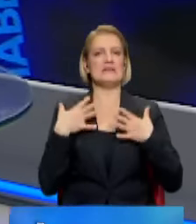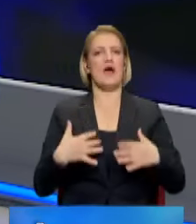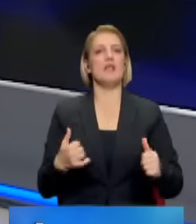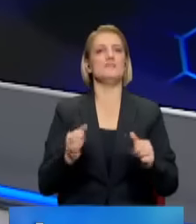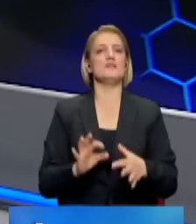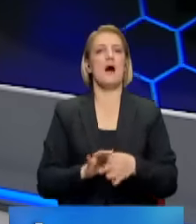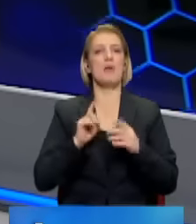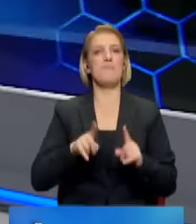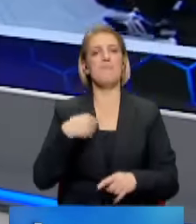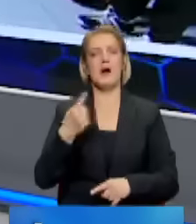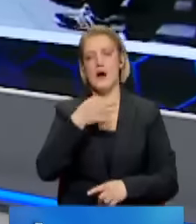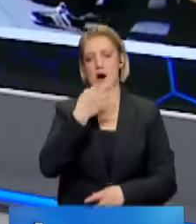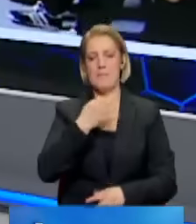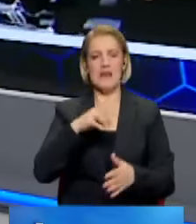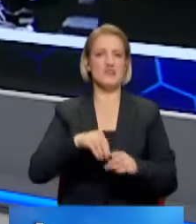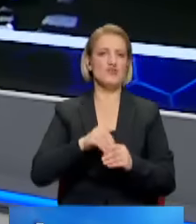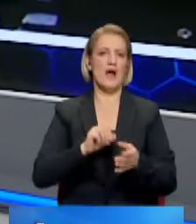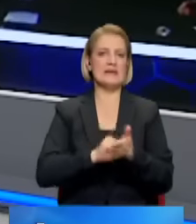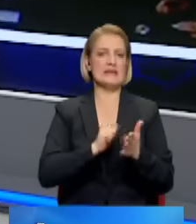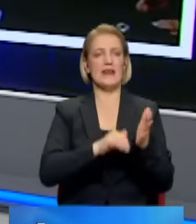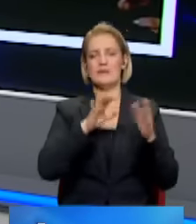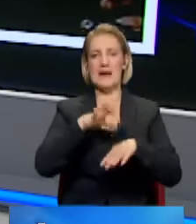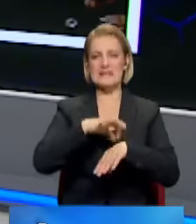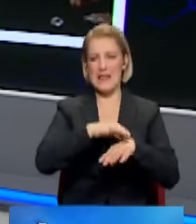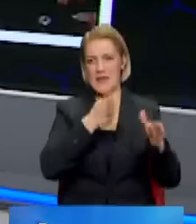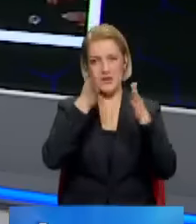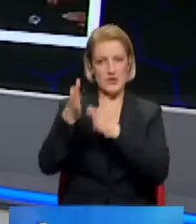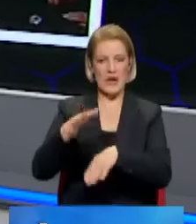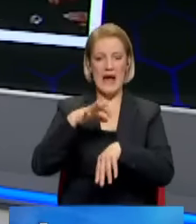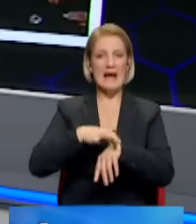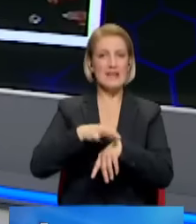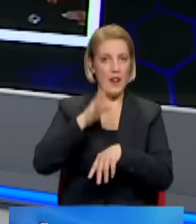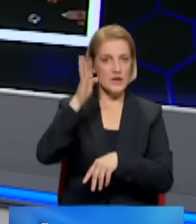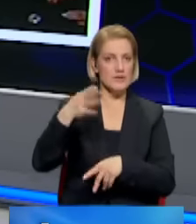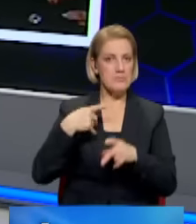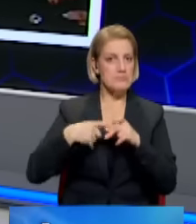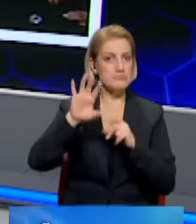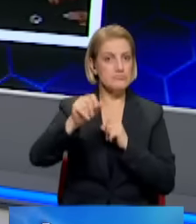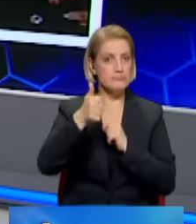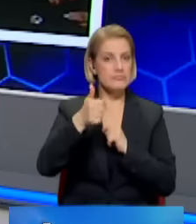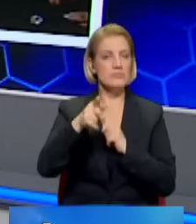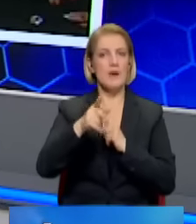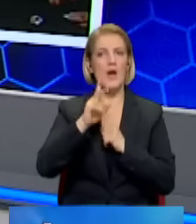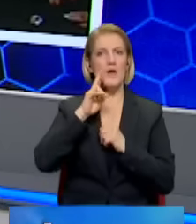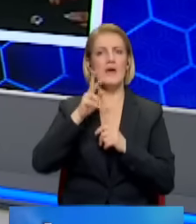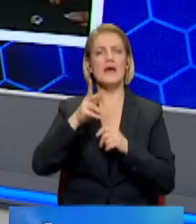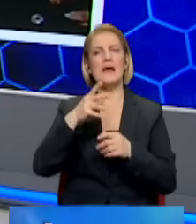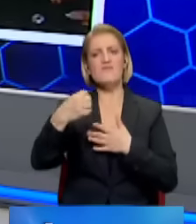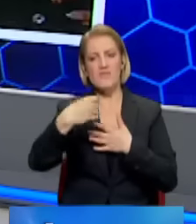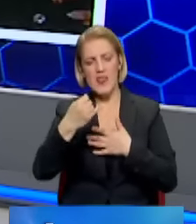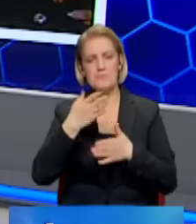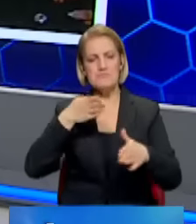ilgili bir başka haber için hastanelere gideceğiz. Hastanelere gideceğiz ama randevu bulabilecek miyiz? Özellikle görüntüleme